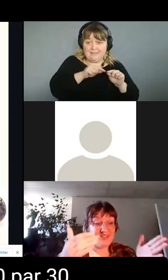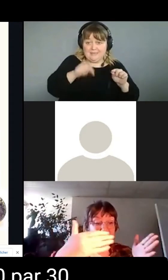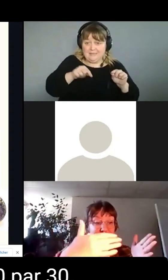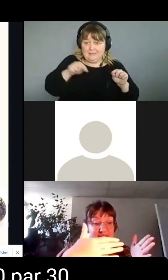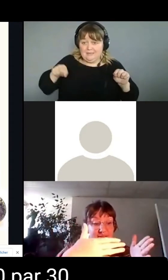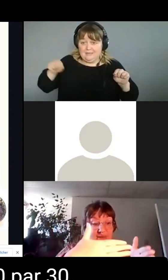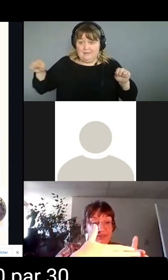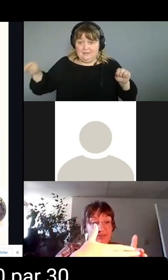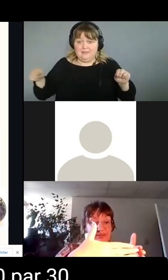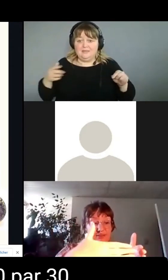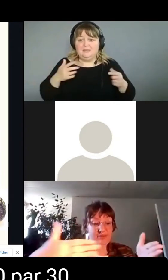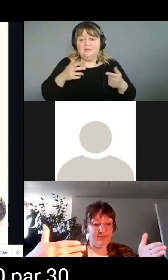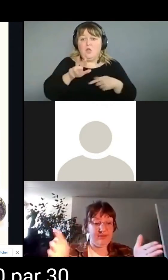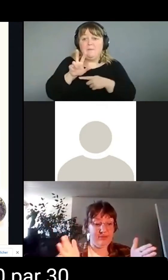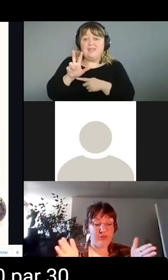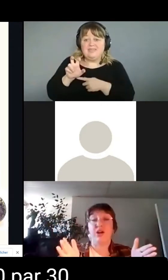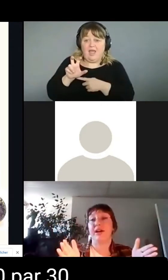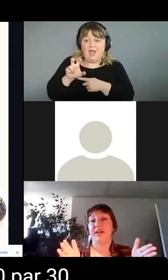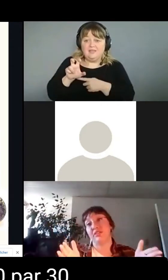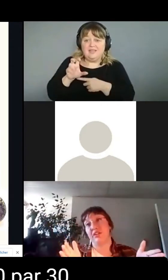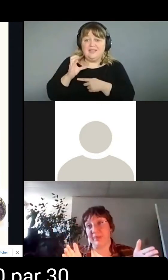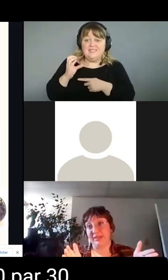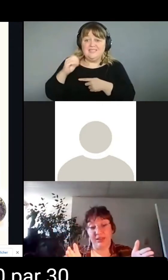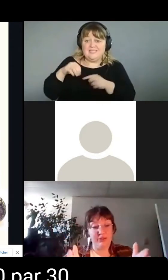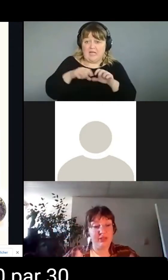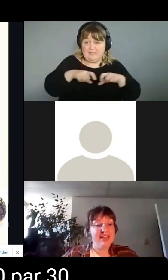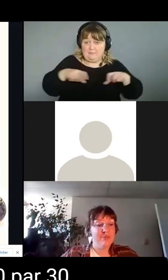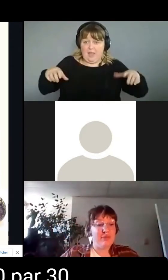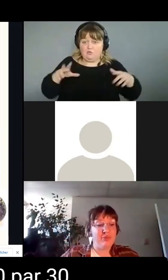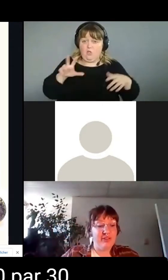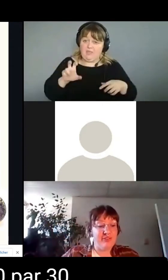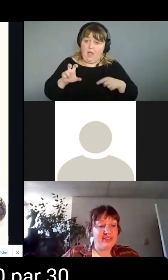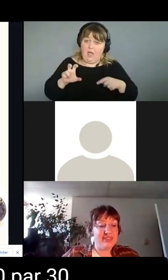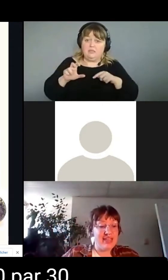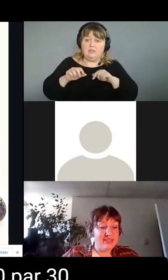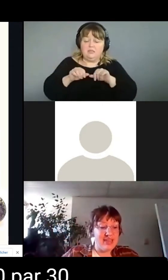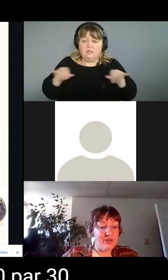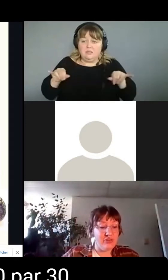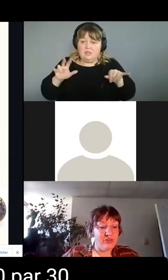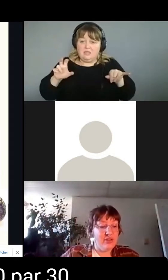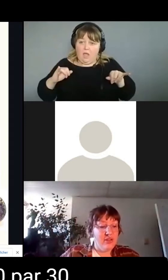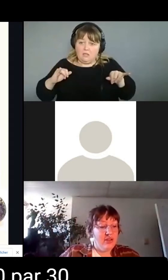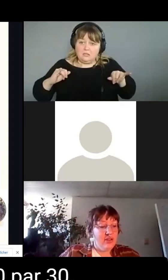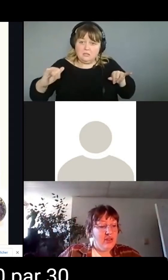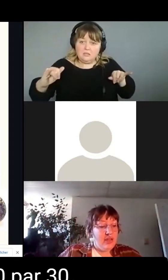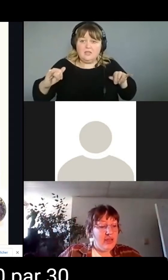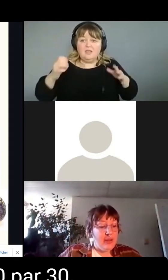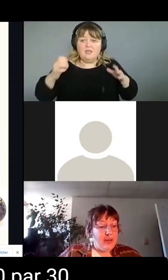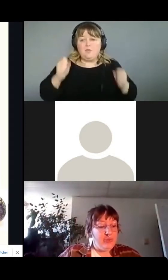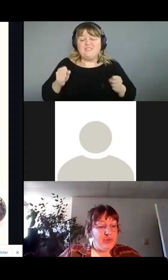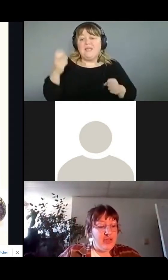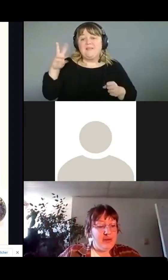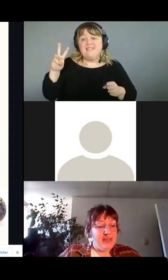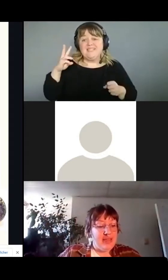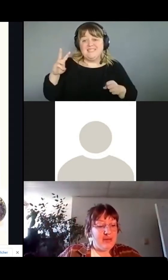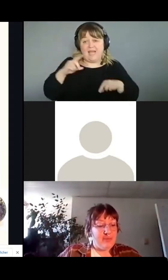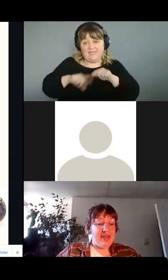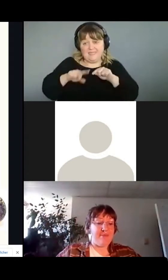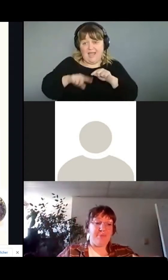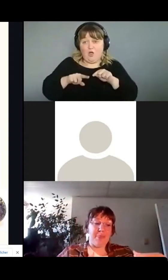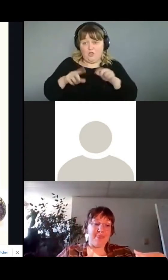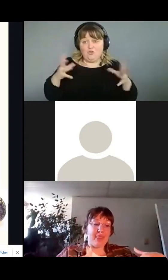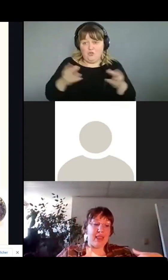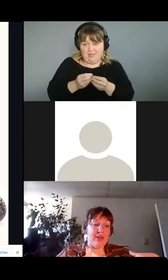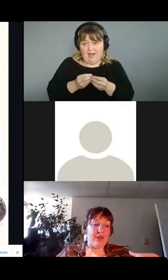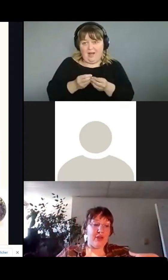30 cm, un carré de 30 par 30, mais vous pouvez faire 16 carottes. Puis en pleine terre,